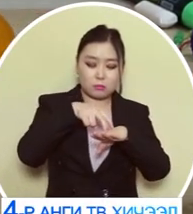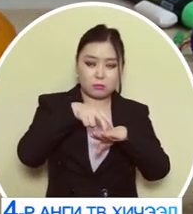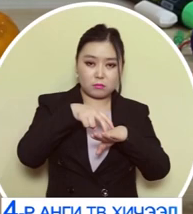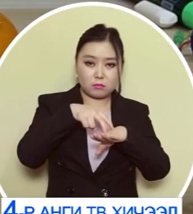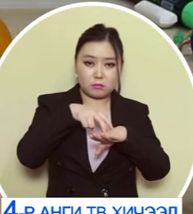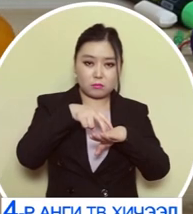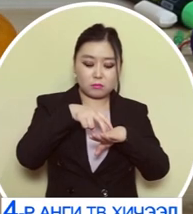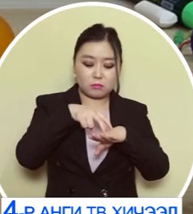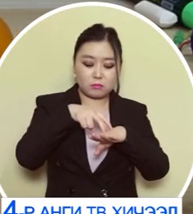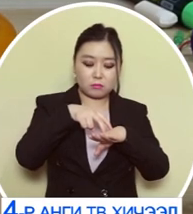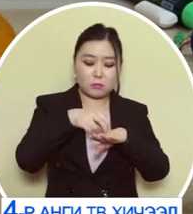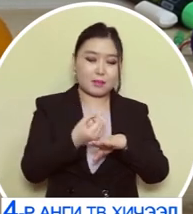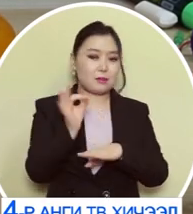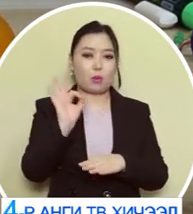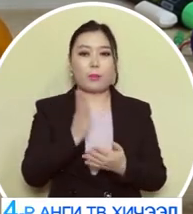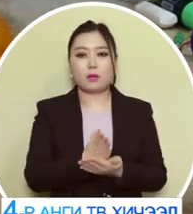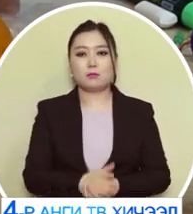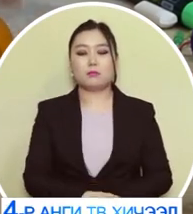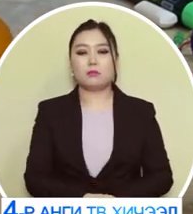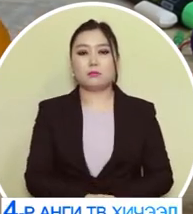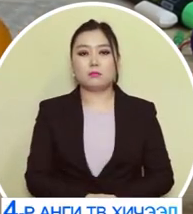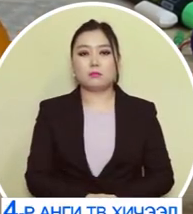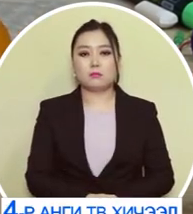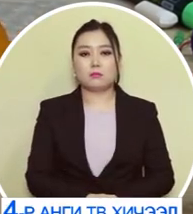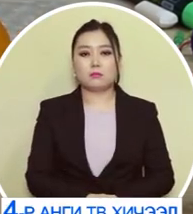Тексеріп көрейік. Жанбады.